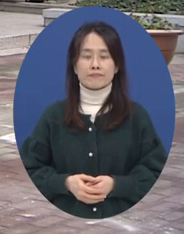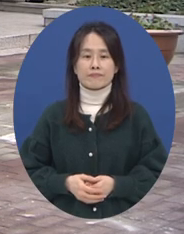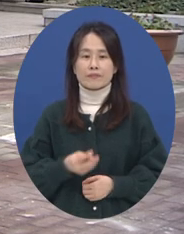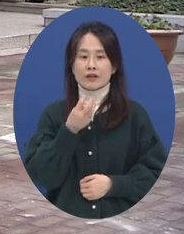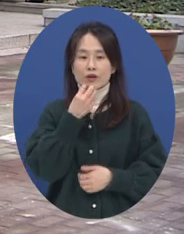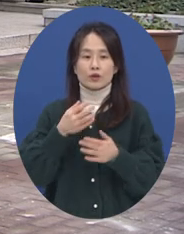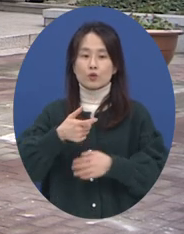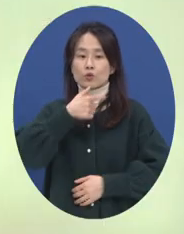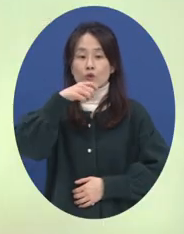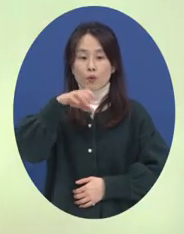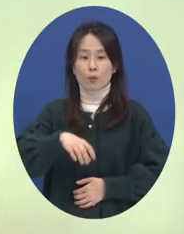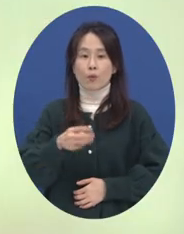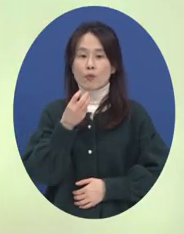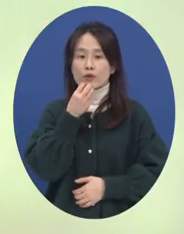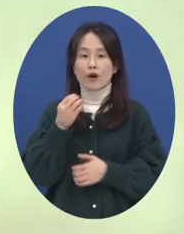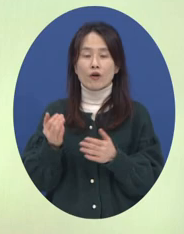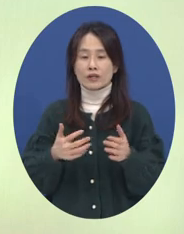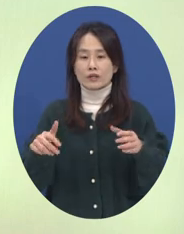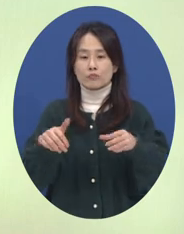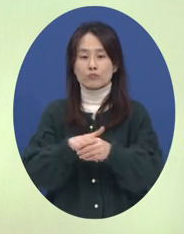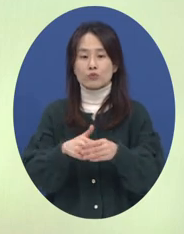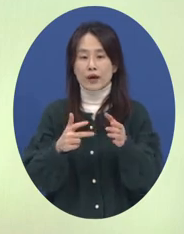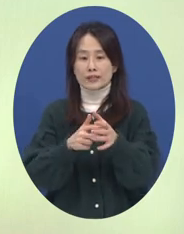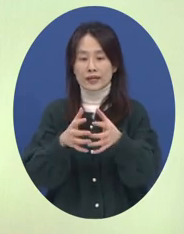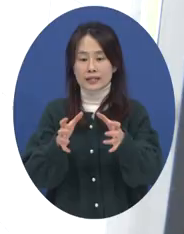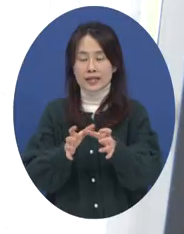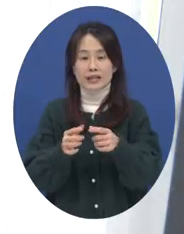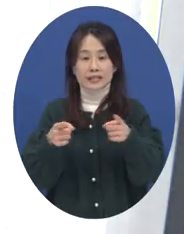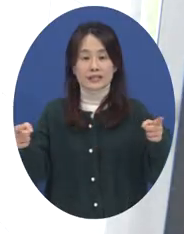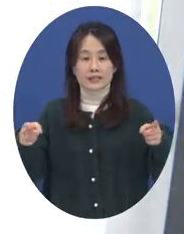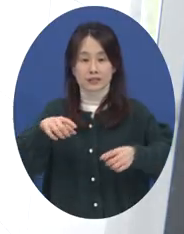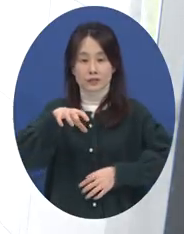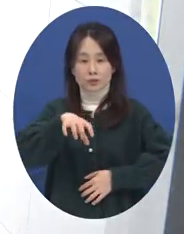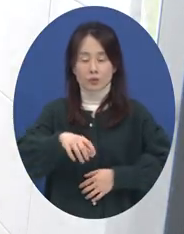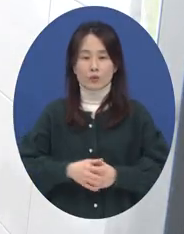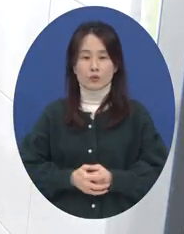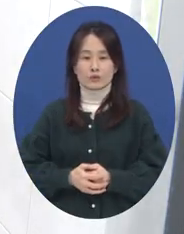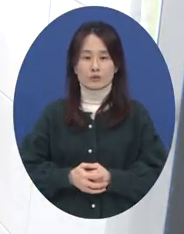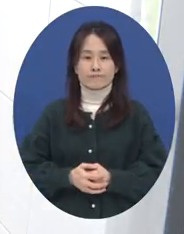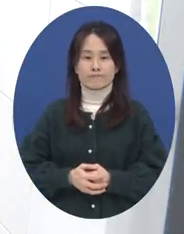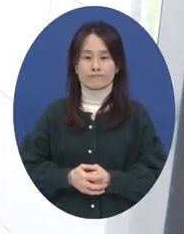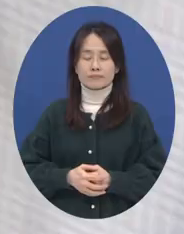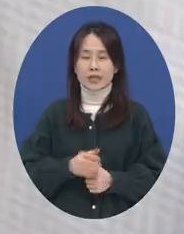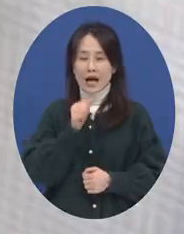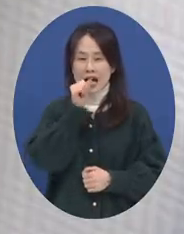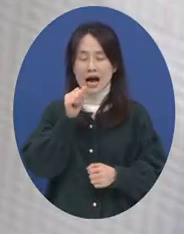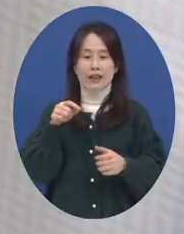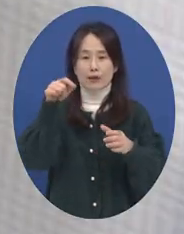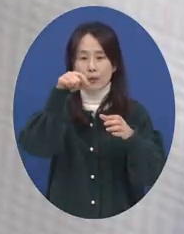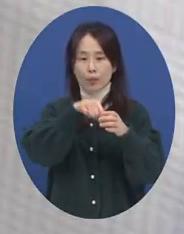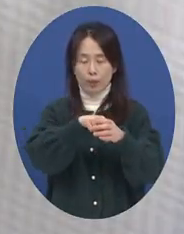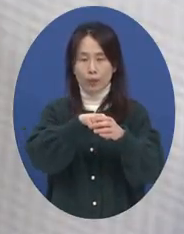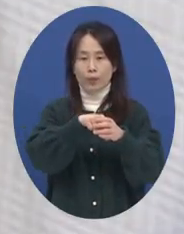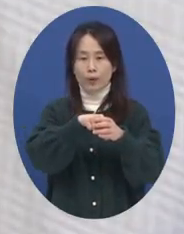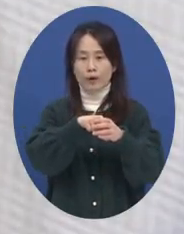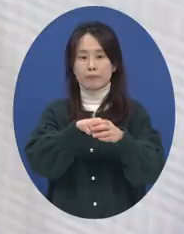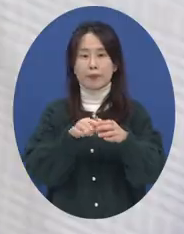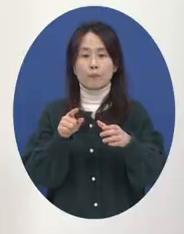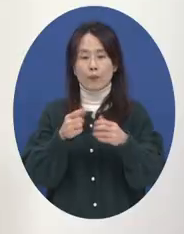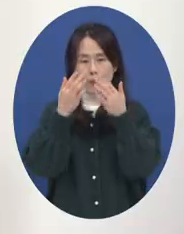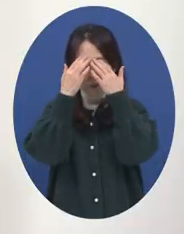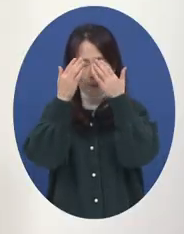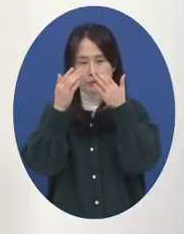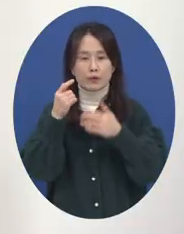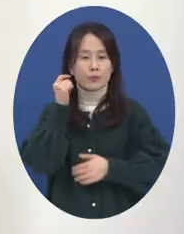경기도 수원 인계동에 있는 경기문화재단 1층입니다. 전용 코인을 화장실 생리대 자판기에 넣으면